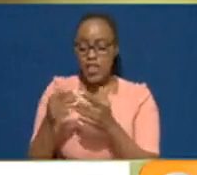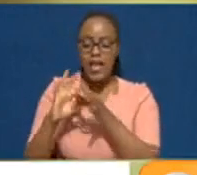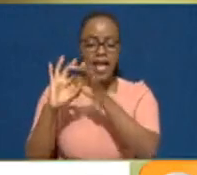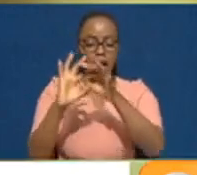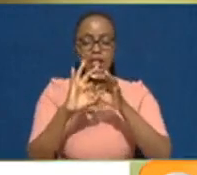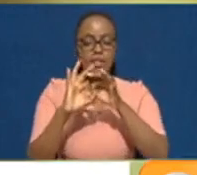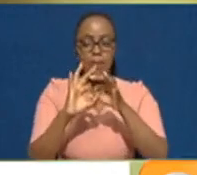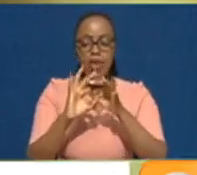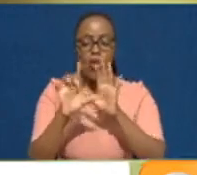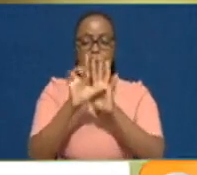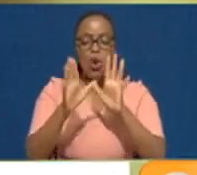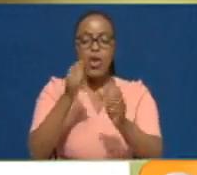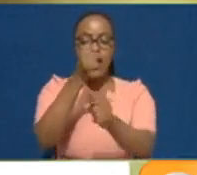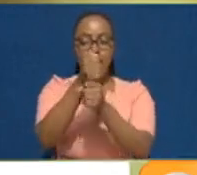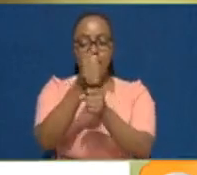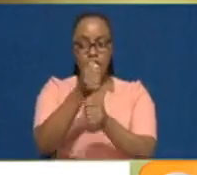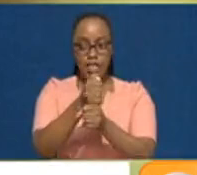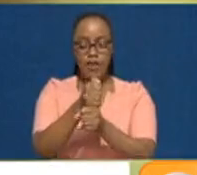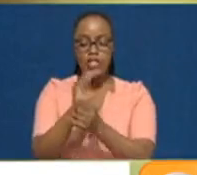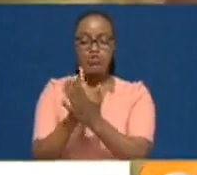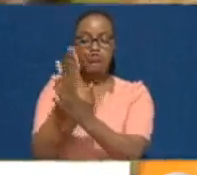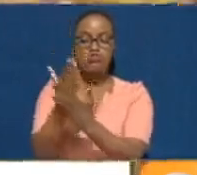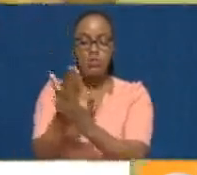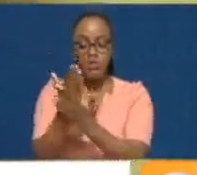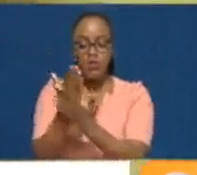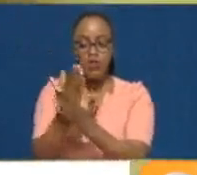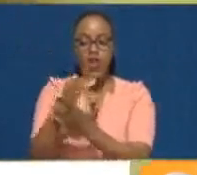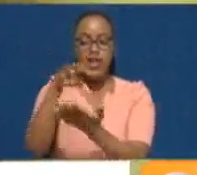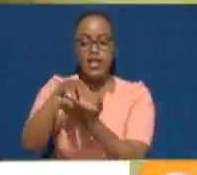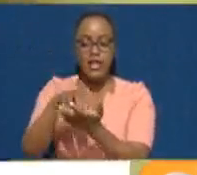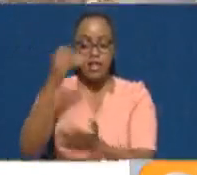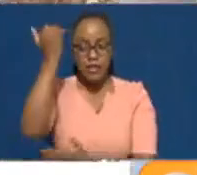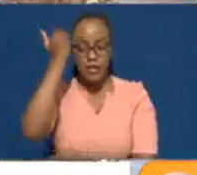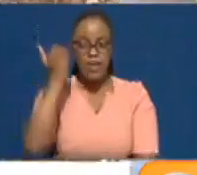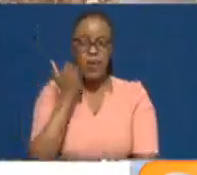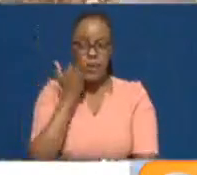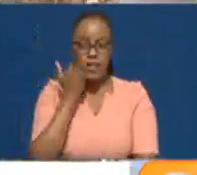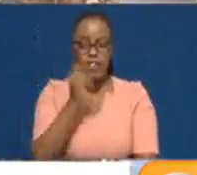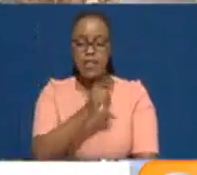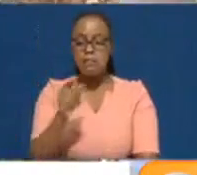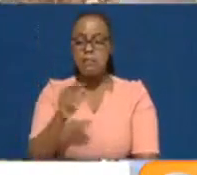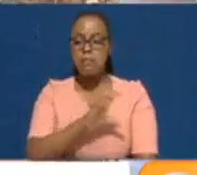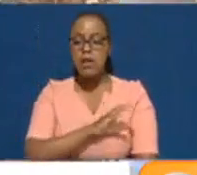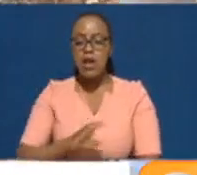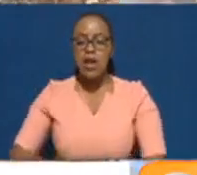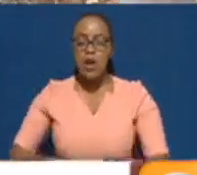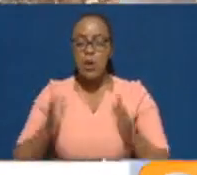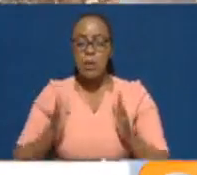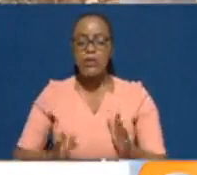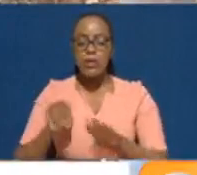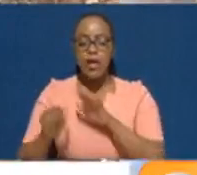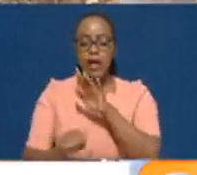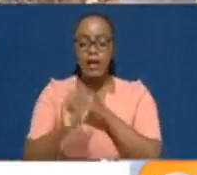Azimio, wamefanya kupeleka kesi kwa court. Na wale makamishna wa